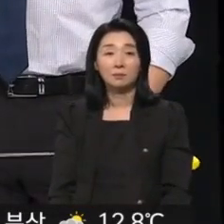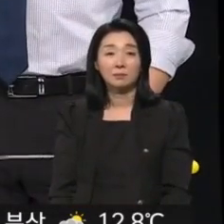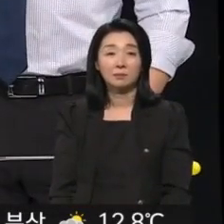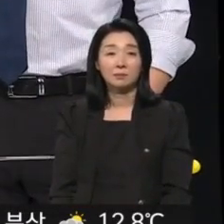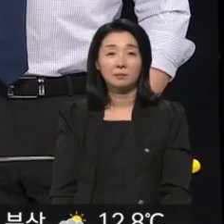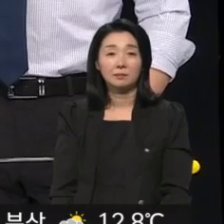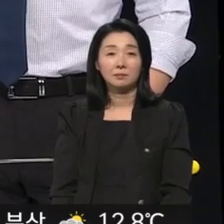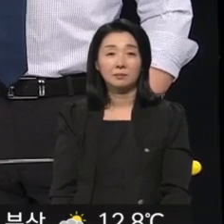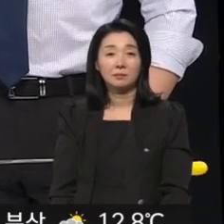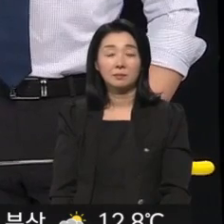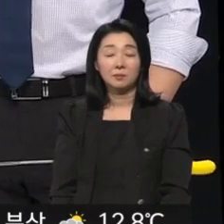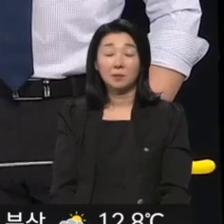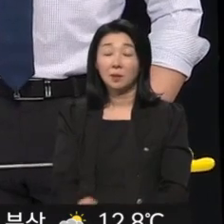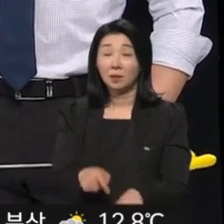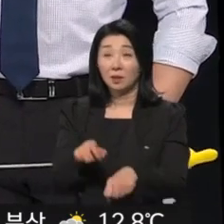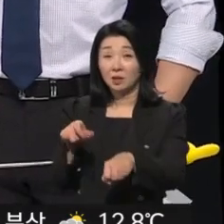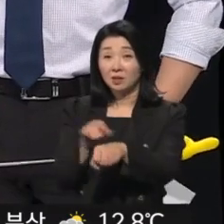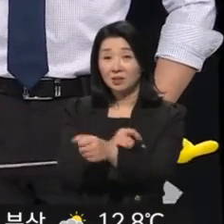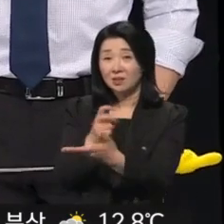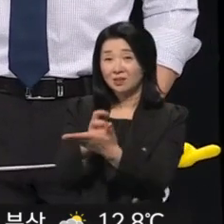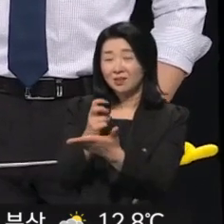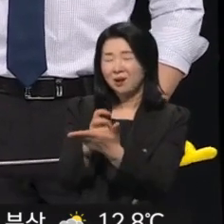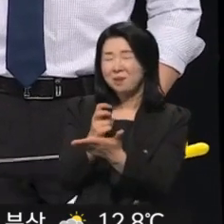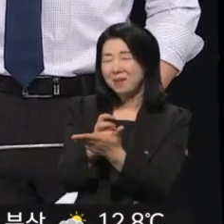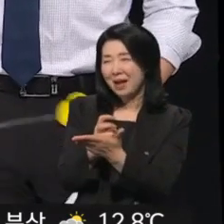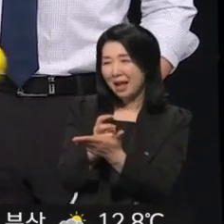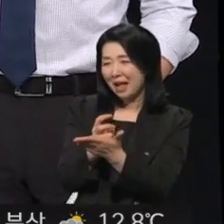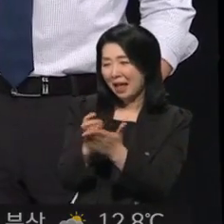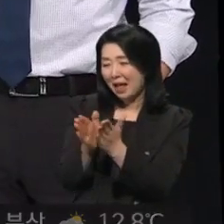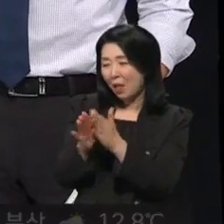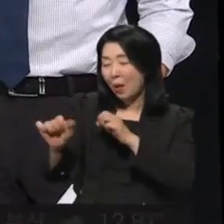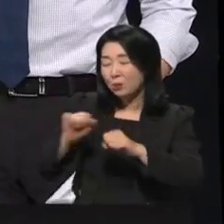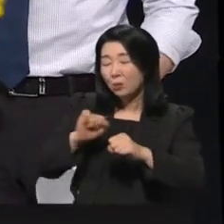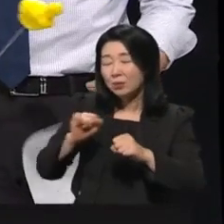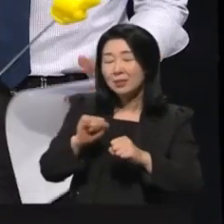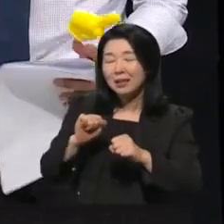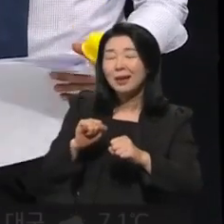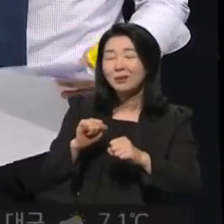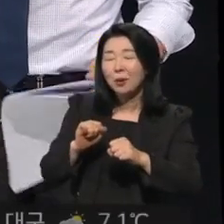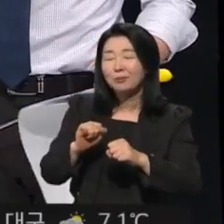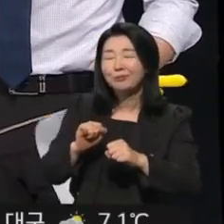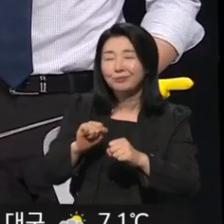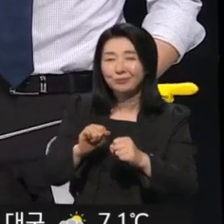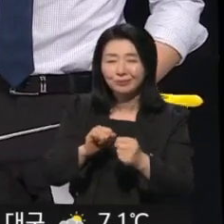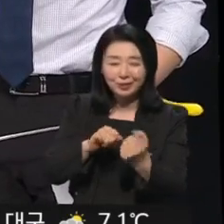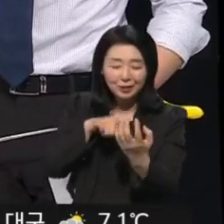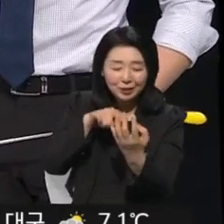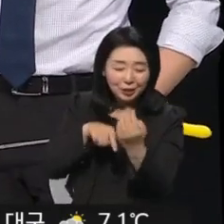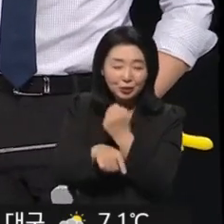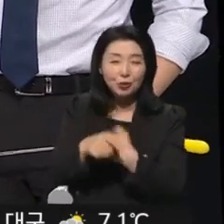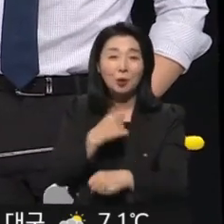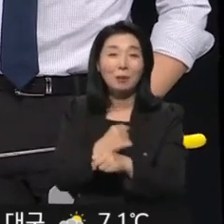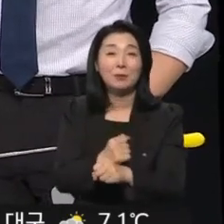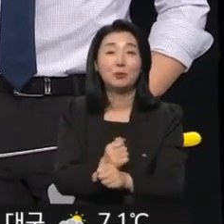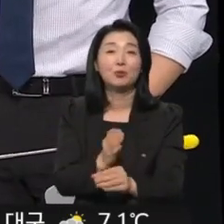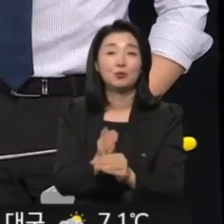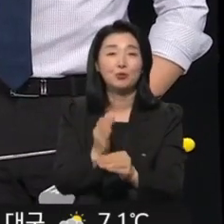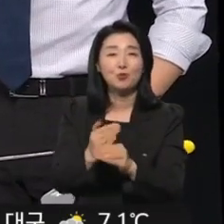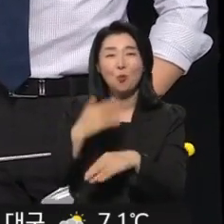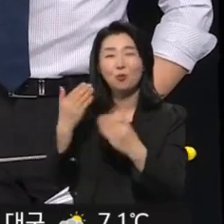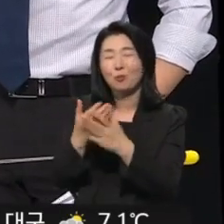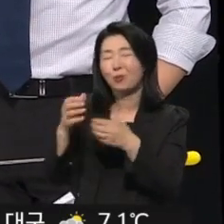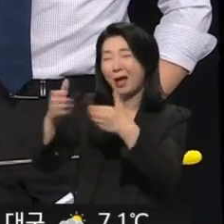민주당 지도부는 이 특검 도입 명분 쌓기에 돌입을 했는데요. 윤석열 대통령 부부를 향한 공세도 점차 강화하고 있습니다.